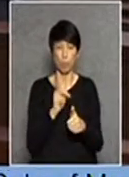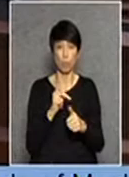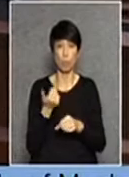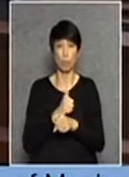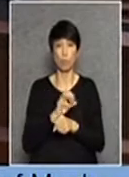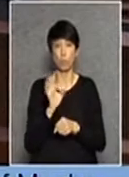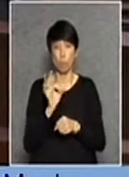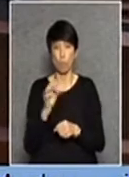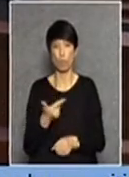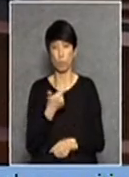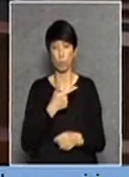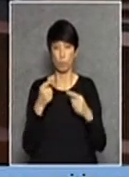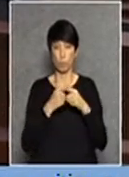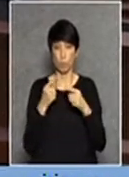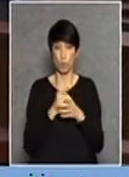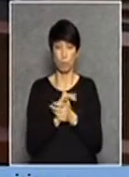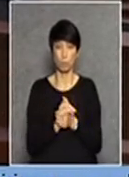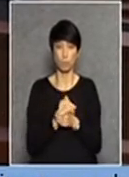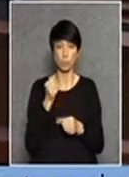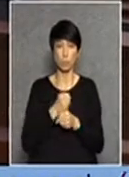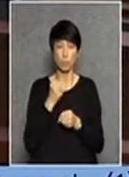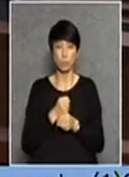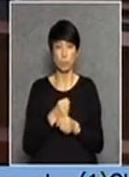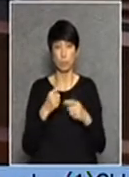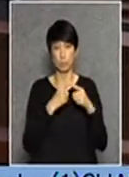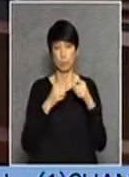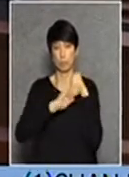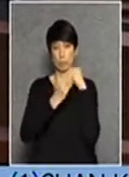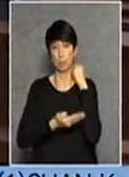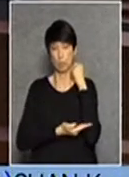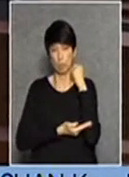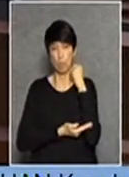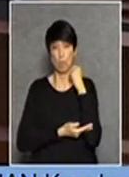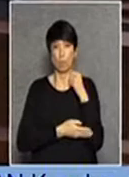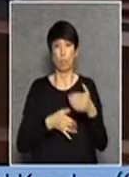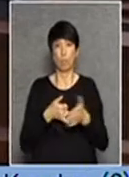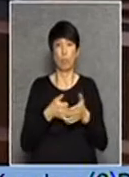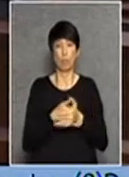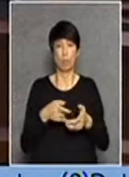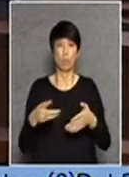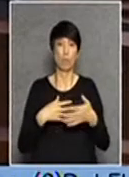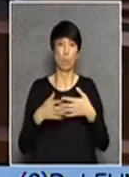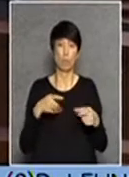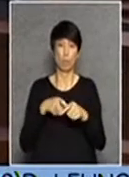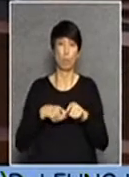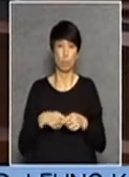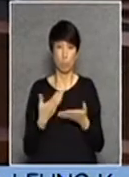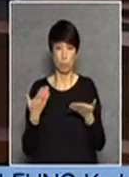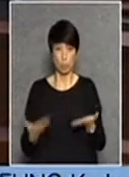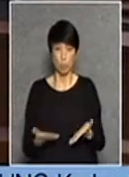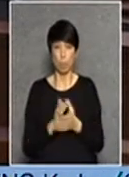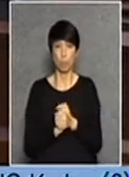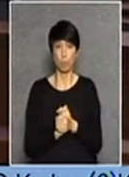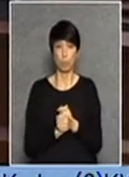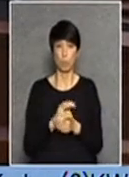人嘅資源咧，去做好多人為嘅法律咧，去限制咗呢件事。咁呢個就正正咧，某程度上咧，係雖然係一個